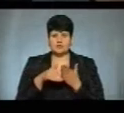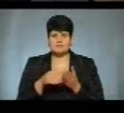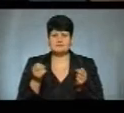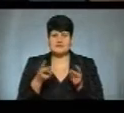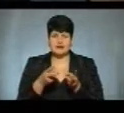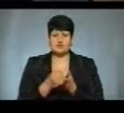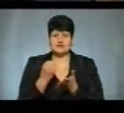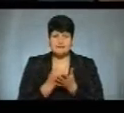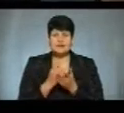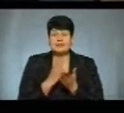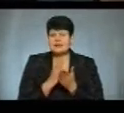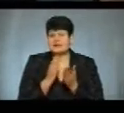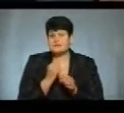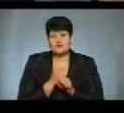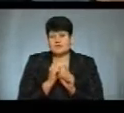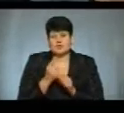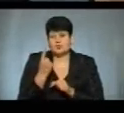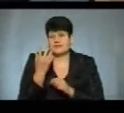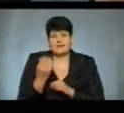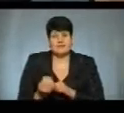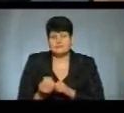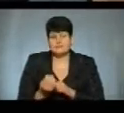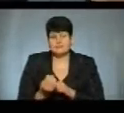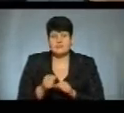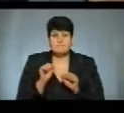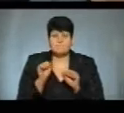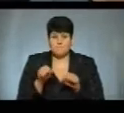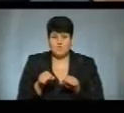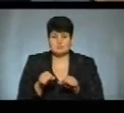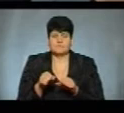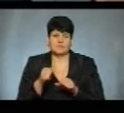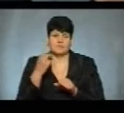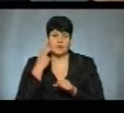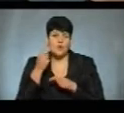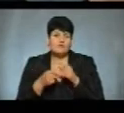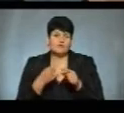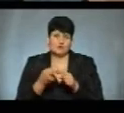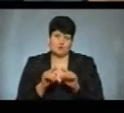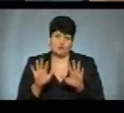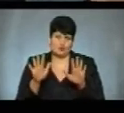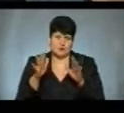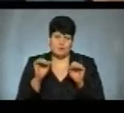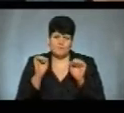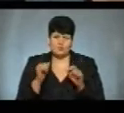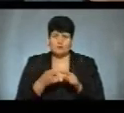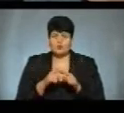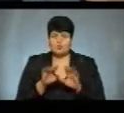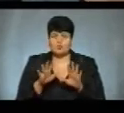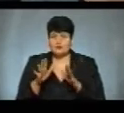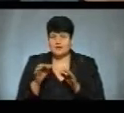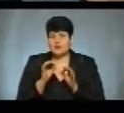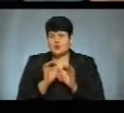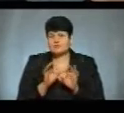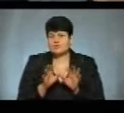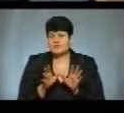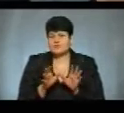штемпеля, який діє всього-навсього лише один день, можна увіковічнити цю подію, можна про цю подію